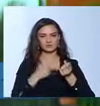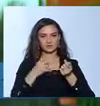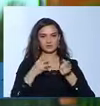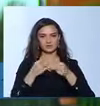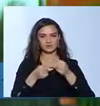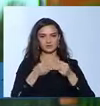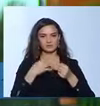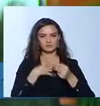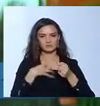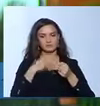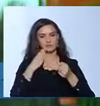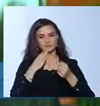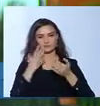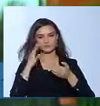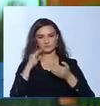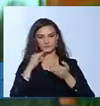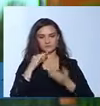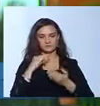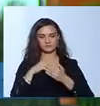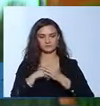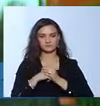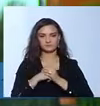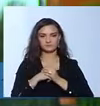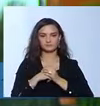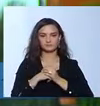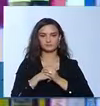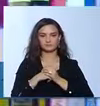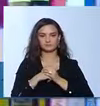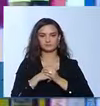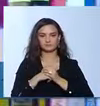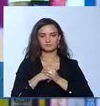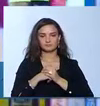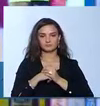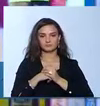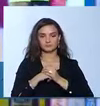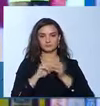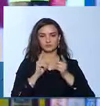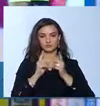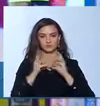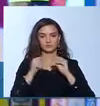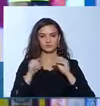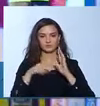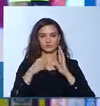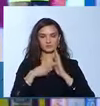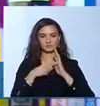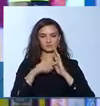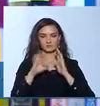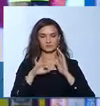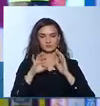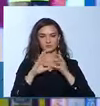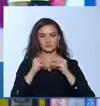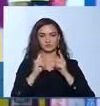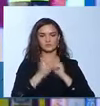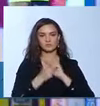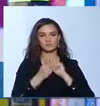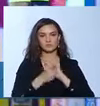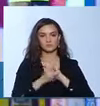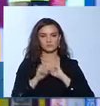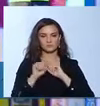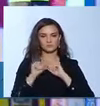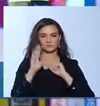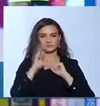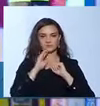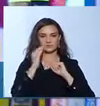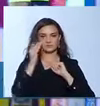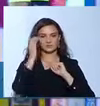დროს გადამწყვეტი, დედის თუ მამის? ან შეგვიძლია საერთოდ ამ საკითხს შევეხოთ? ითვლებოდა, რომ